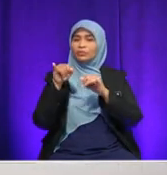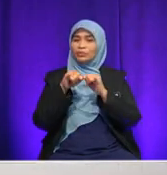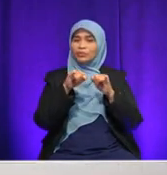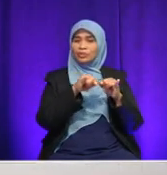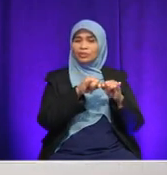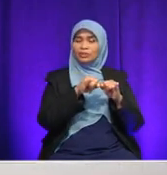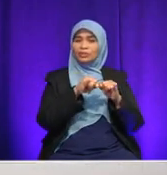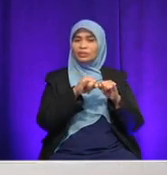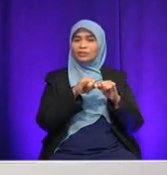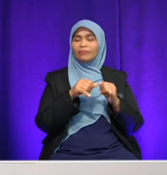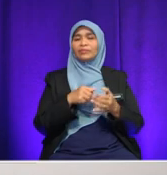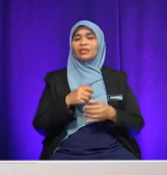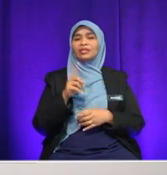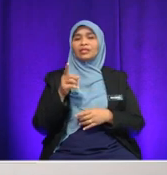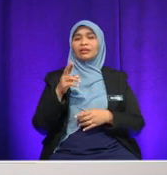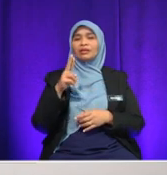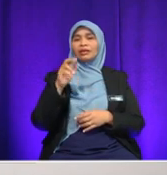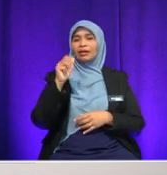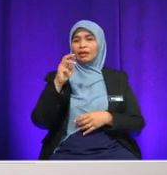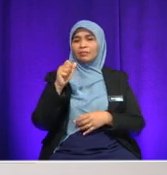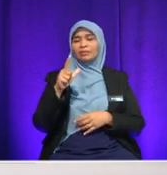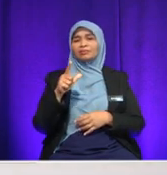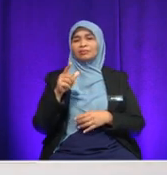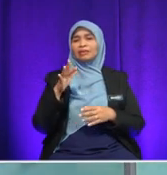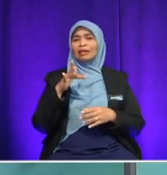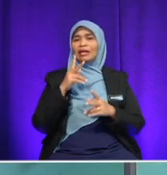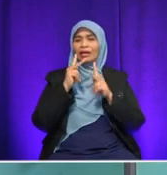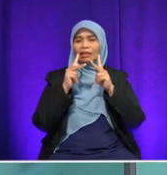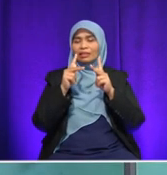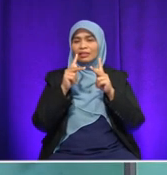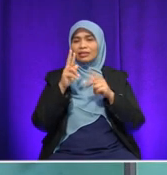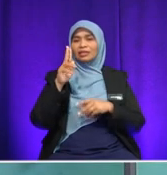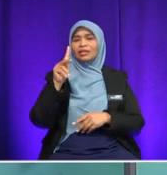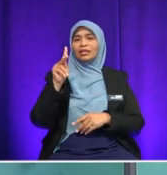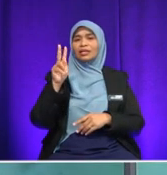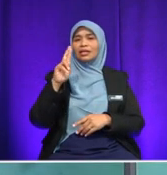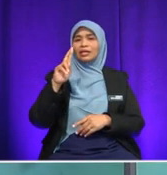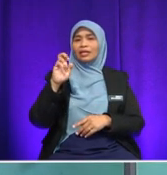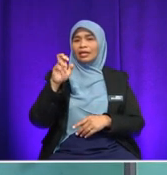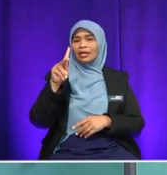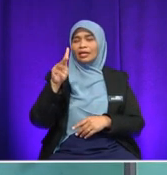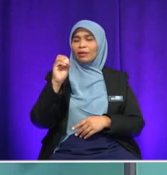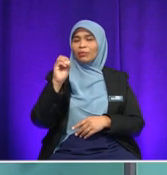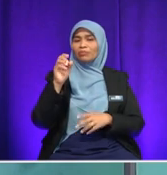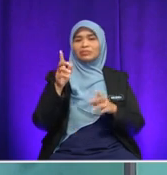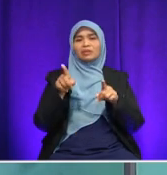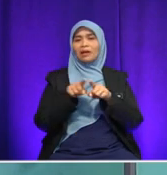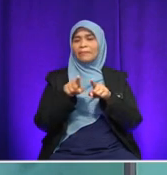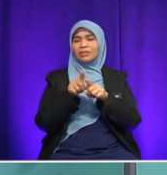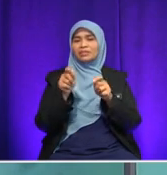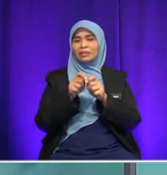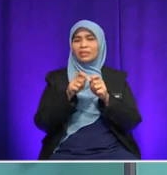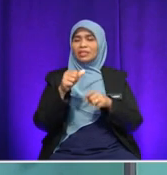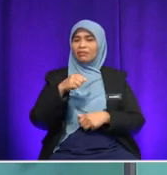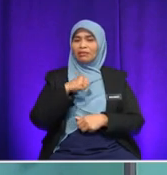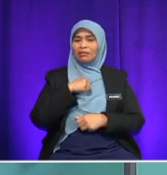bahawa Kreko mempunyai perasaan yang sama seperti dia. Walaupun masa tu dia tak nampak lagi keputusan apa yang ditafsirkan, tapi